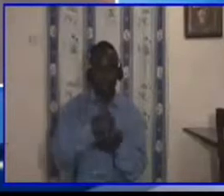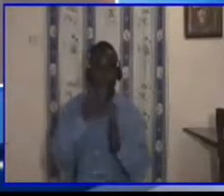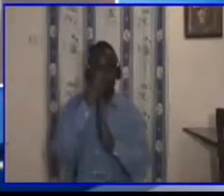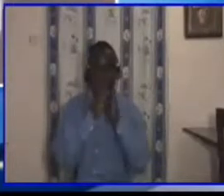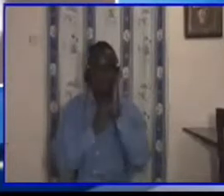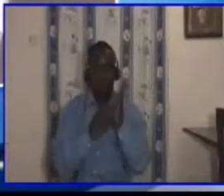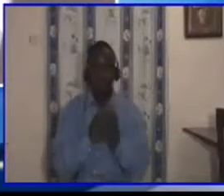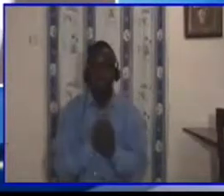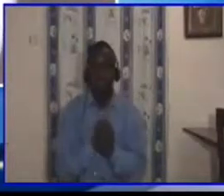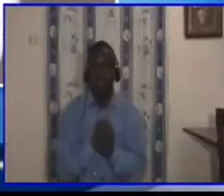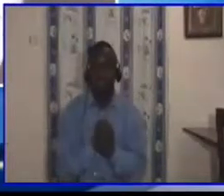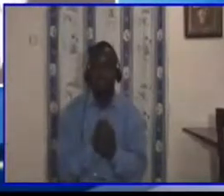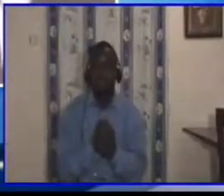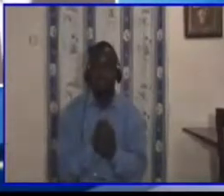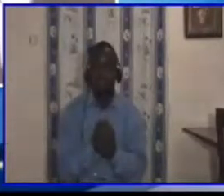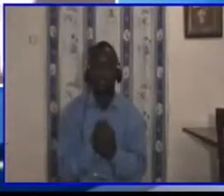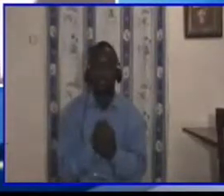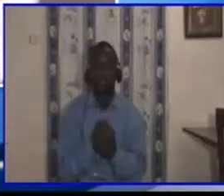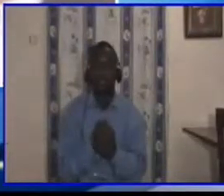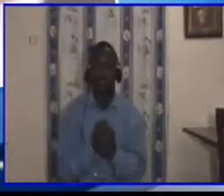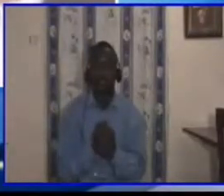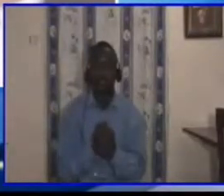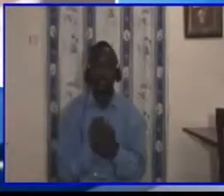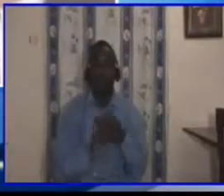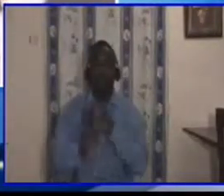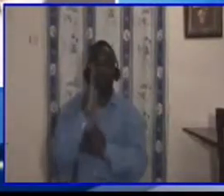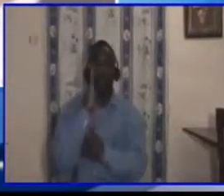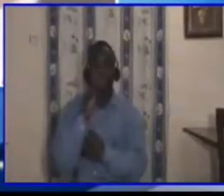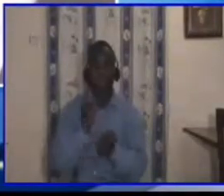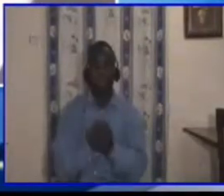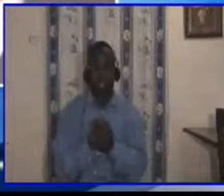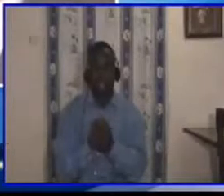così sin dal tempo della riforma